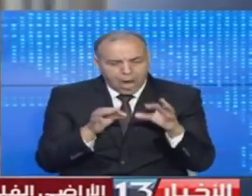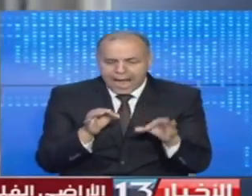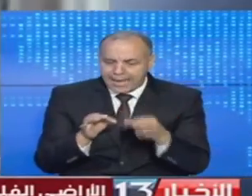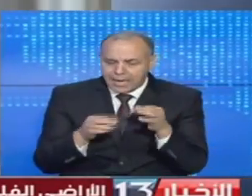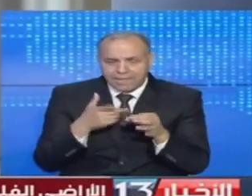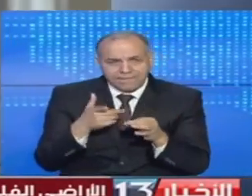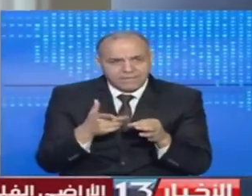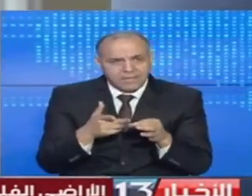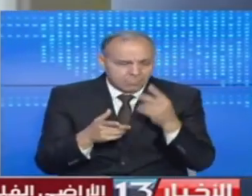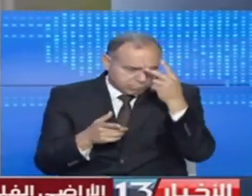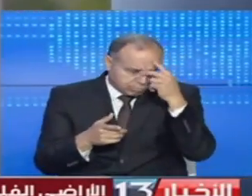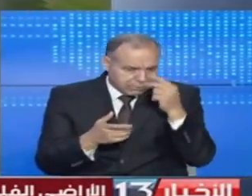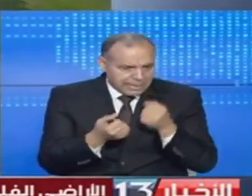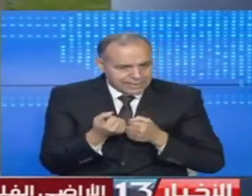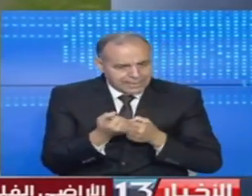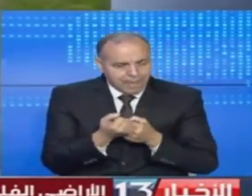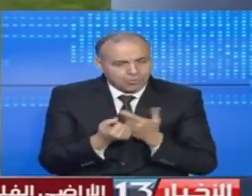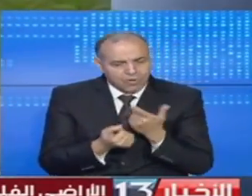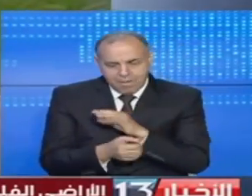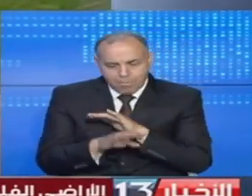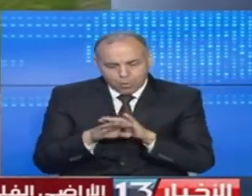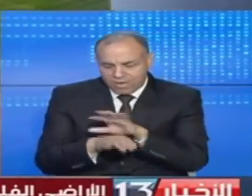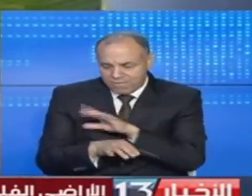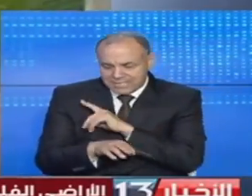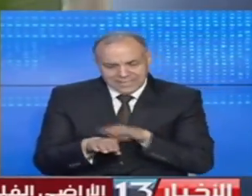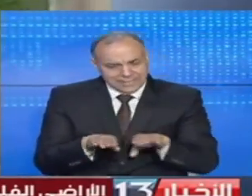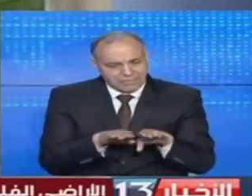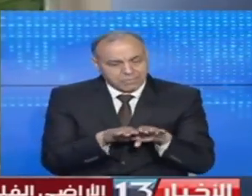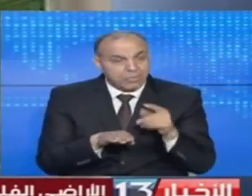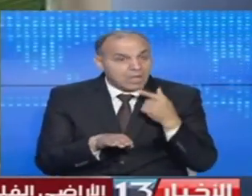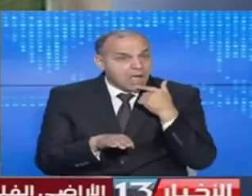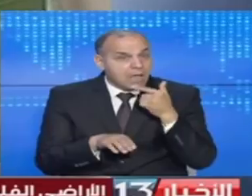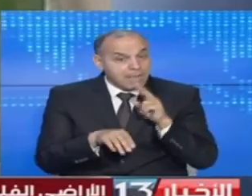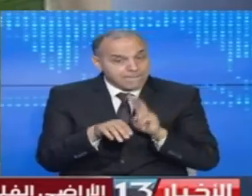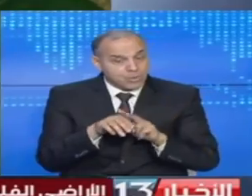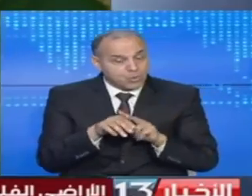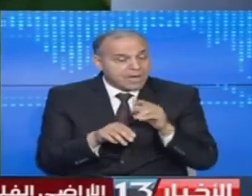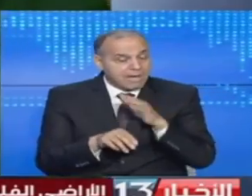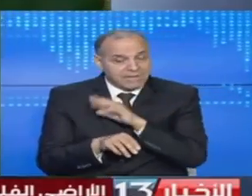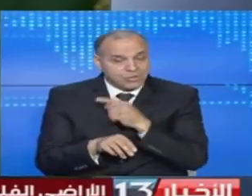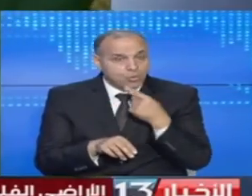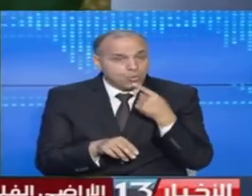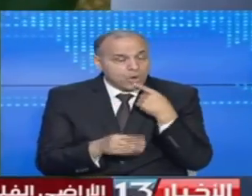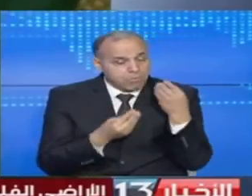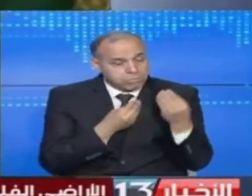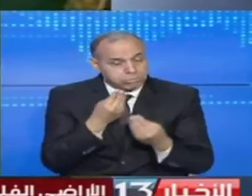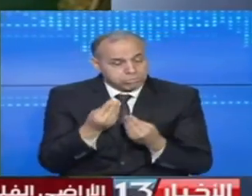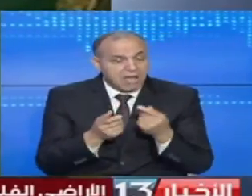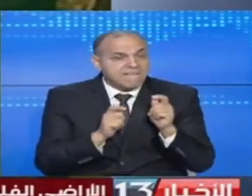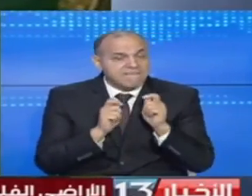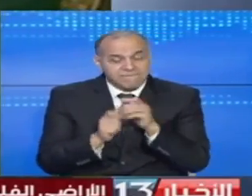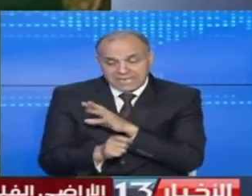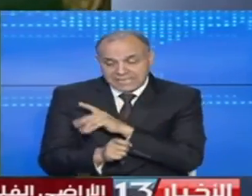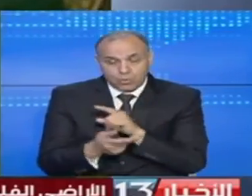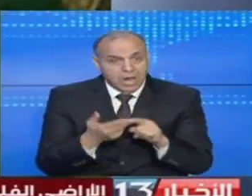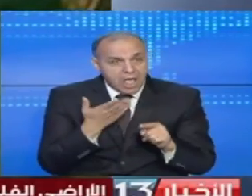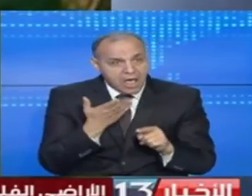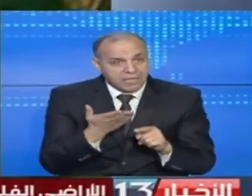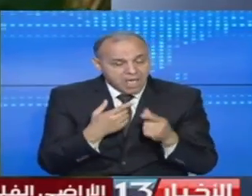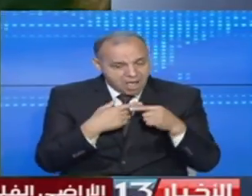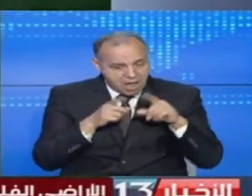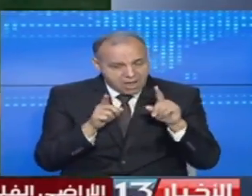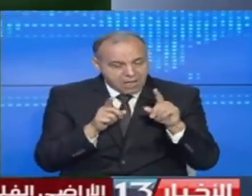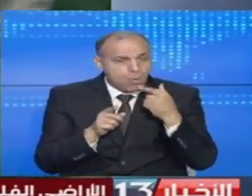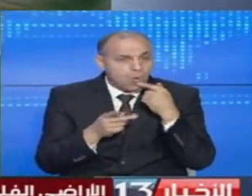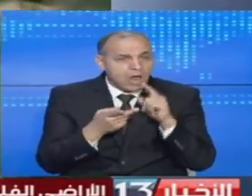ومواقف لدعم القضيه الفلسطينيه العادله وكان عريقات احد ابرز المتحدثين الفلسطينيين في الاعلام